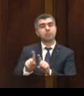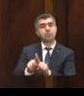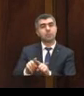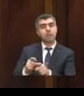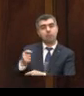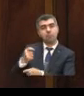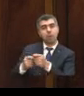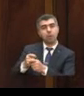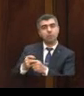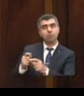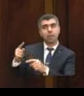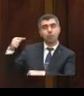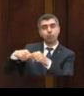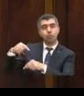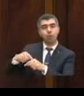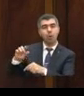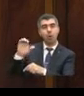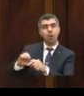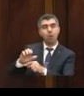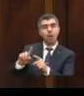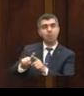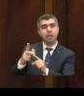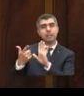الاستثمار الأجنبي المباشر بنسبة 70%،